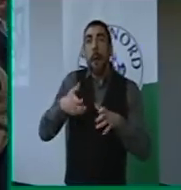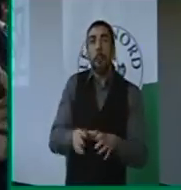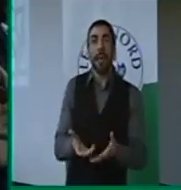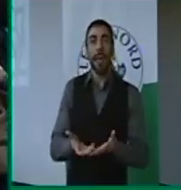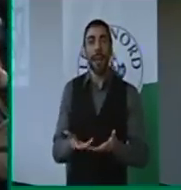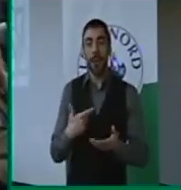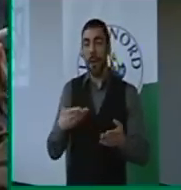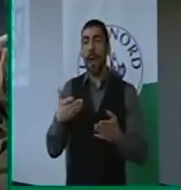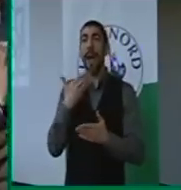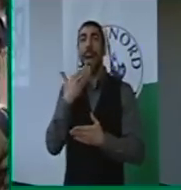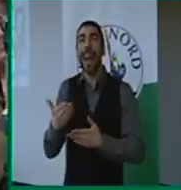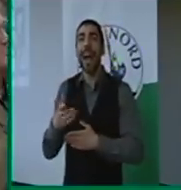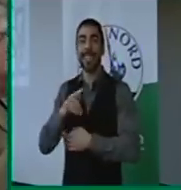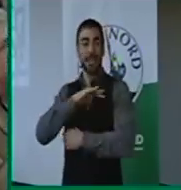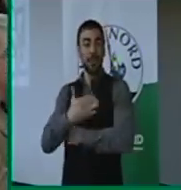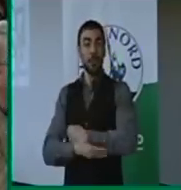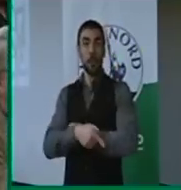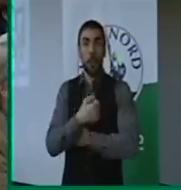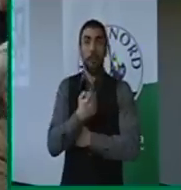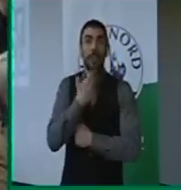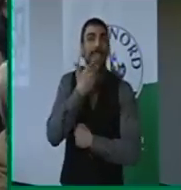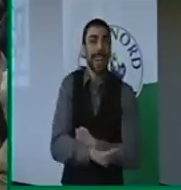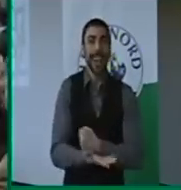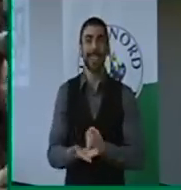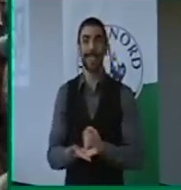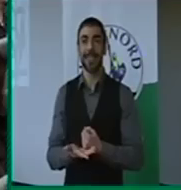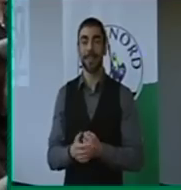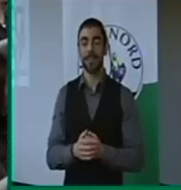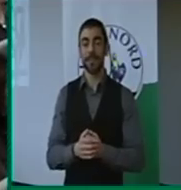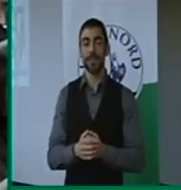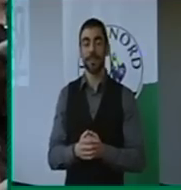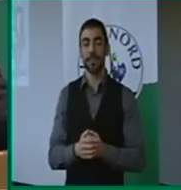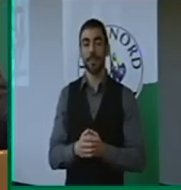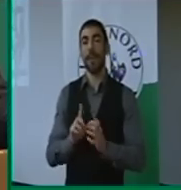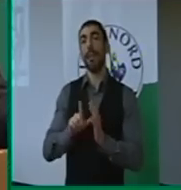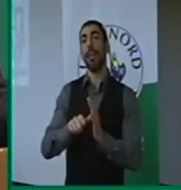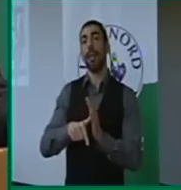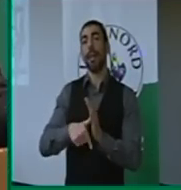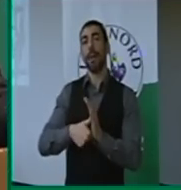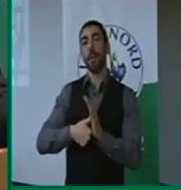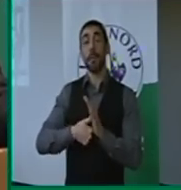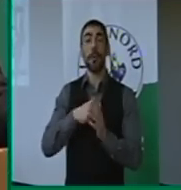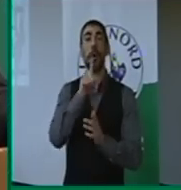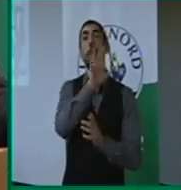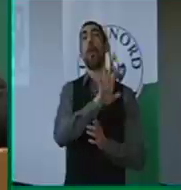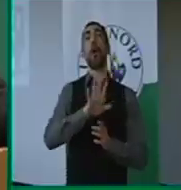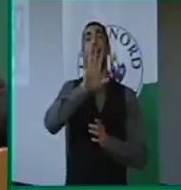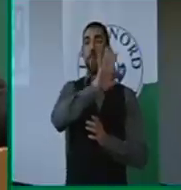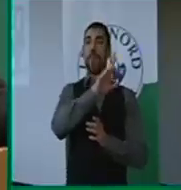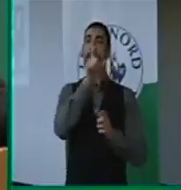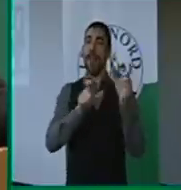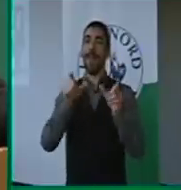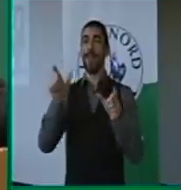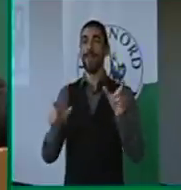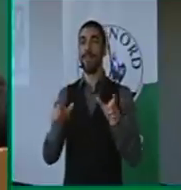cose Grazie scudo forte passa poco tempo e a tutti i lombardi viene